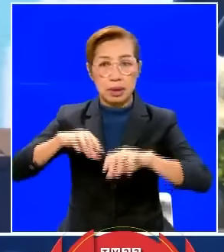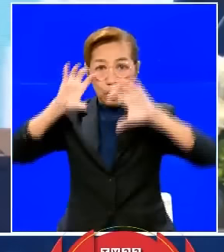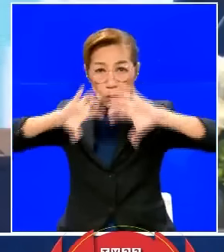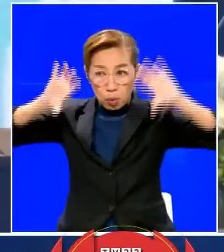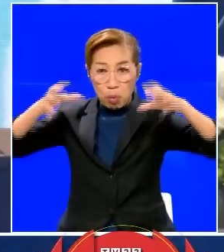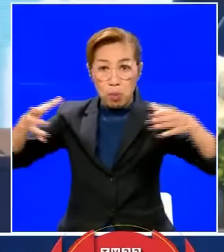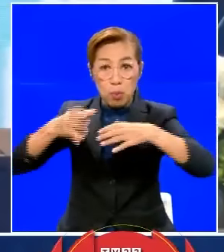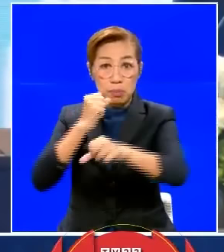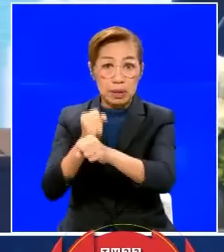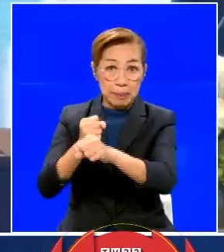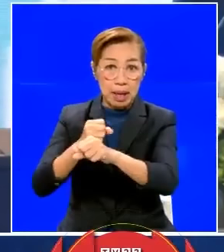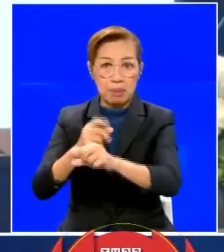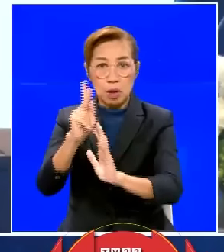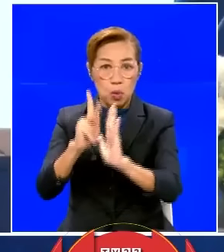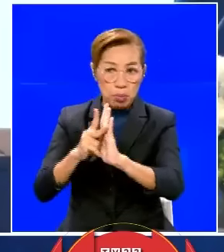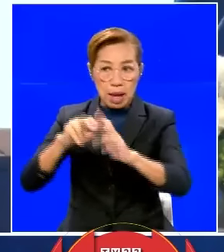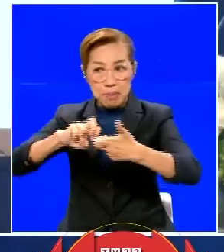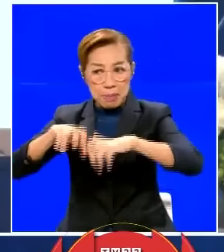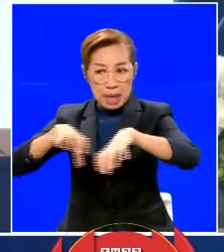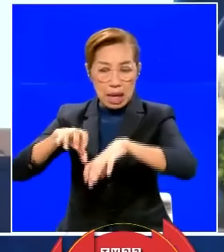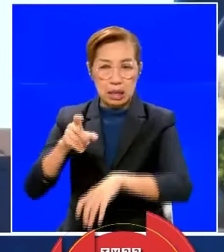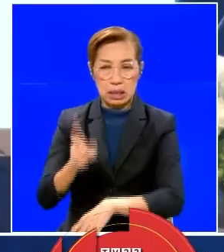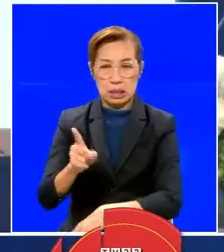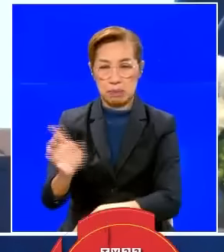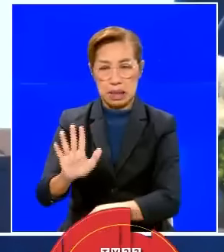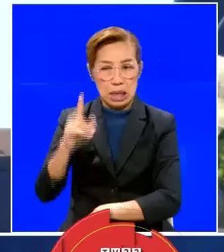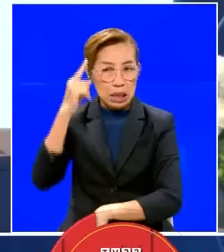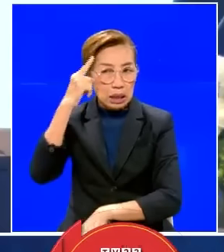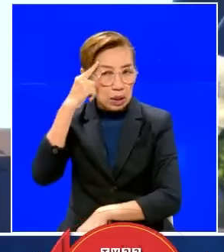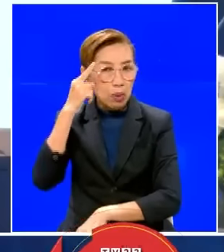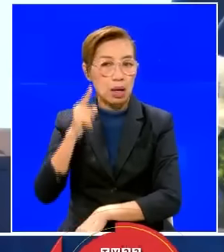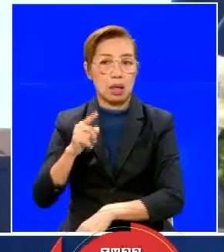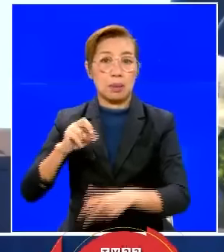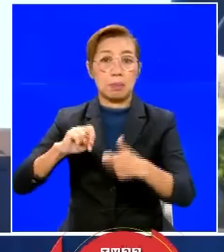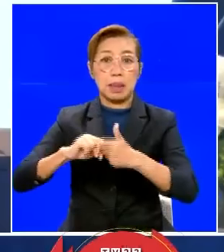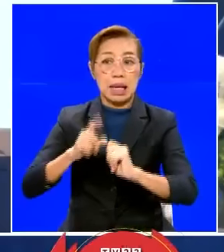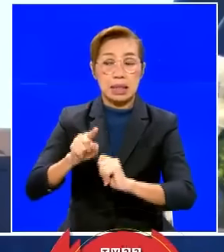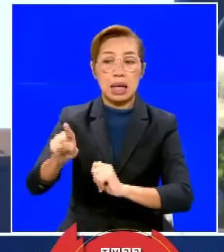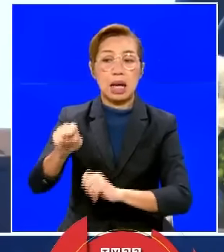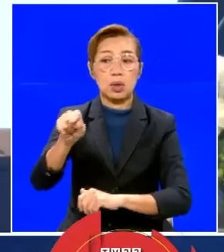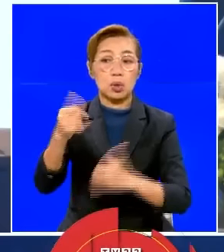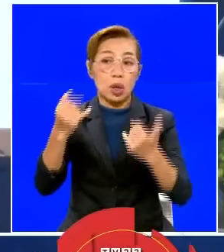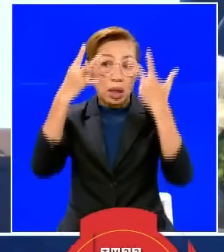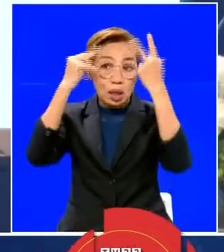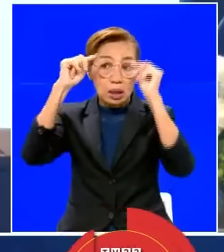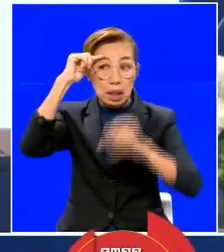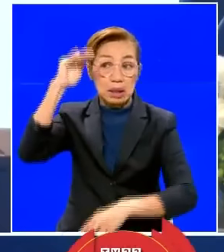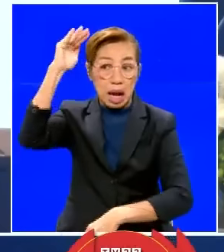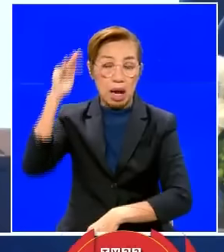หรือเปล่ากลายเป็นว่าสุดท้ายจุดสุดท้ายจริงมันอาจจะกลายเป็นเรื่องการที่คุณเศรษฐาเนี่ยถูกดำเนินคดีหรือเปล่านะ